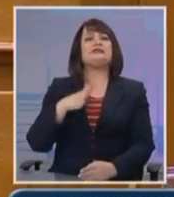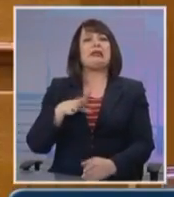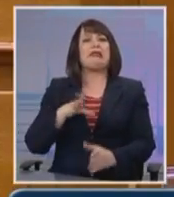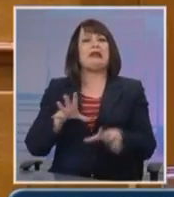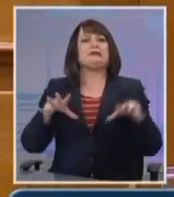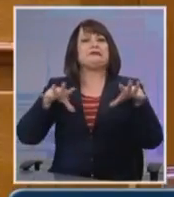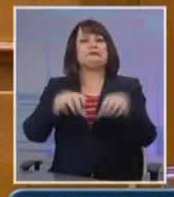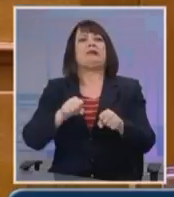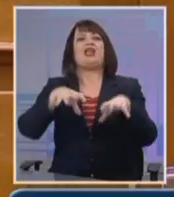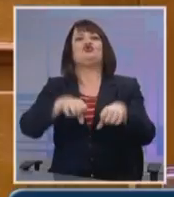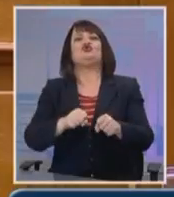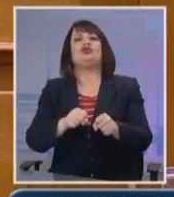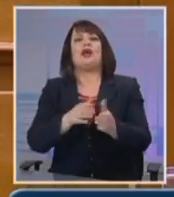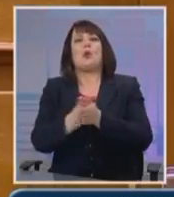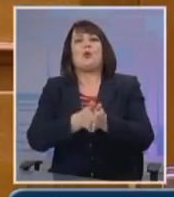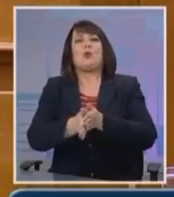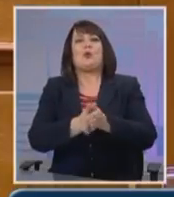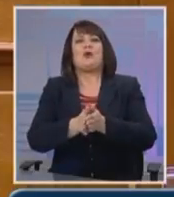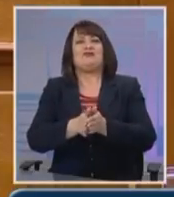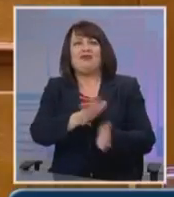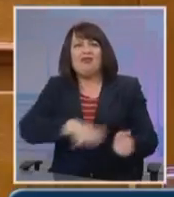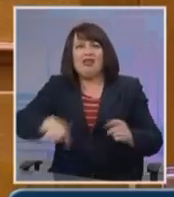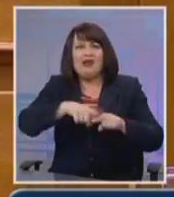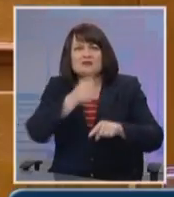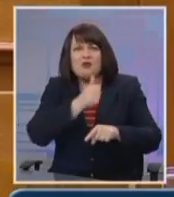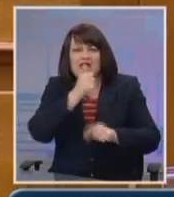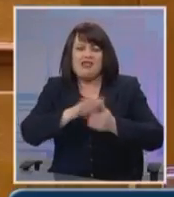και δεν ενδιαφέρεστε καθόλου αν ο λαός υποφέρει.